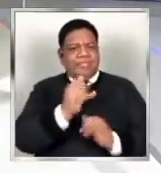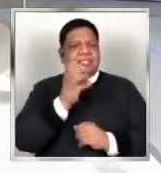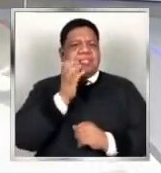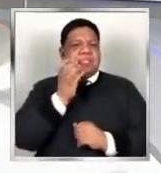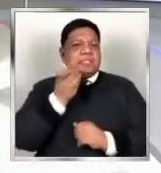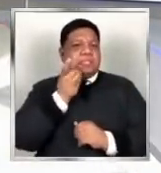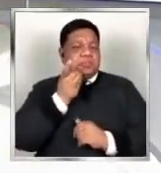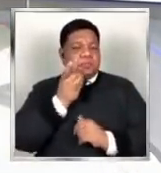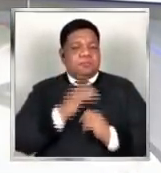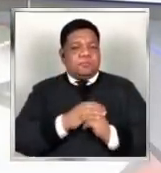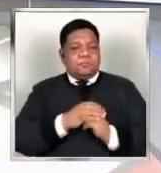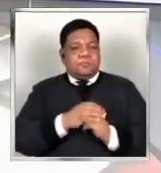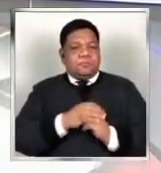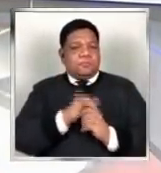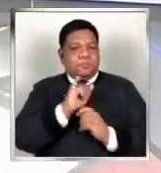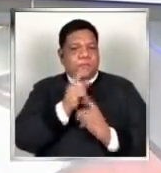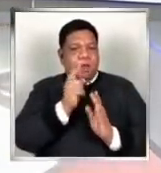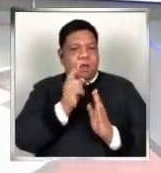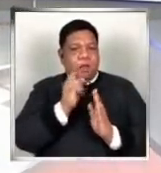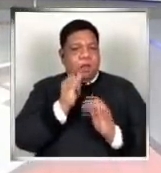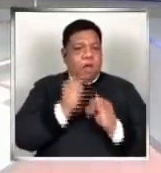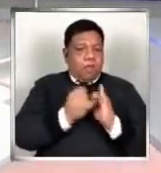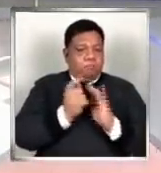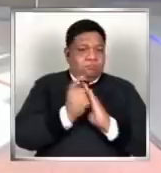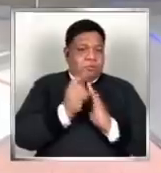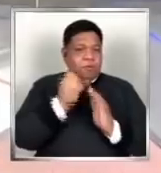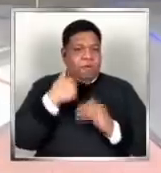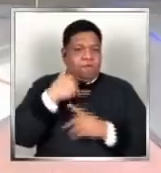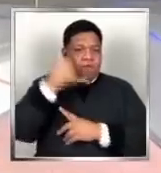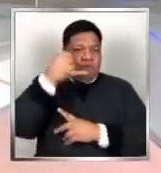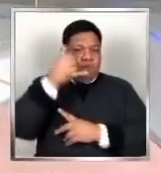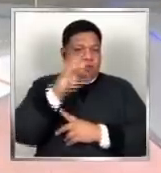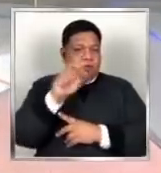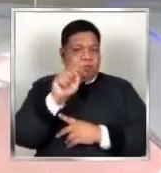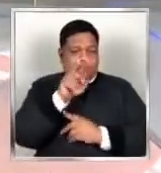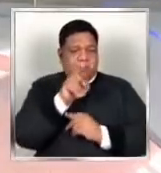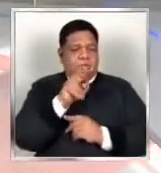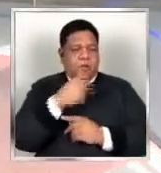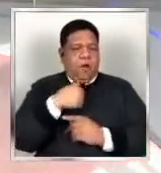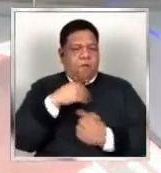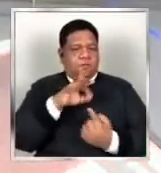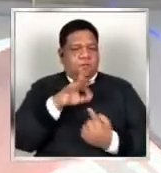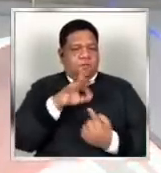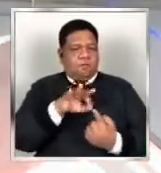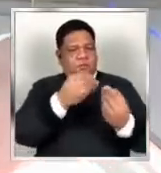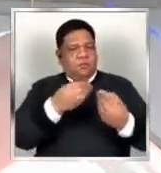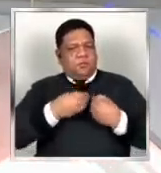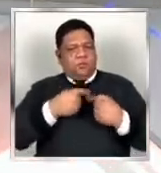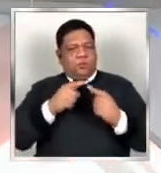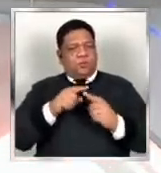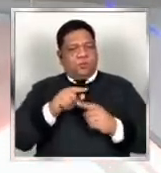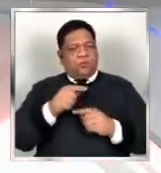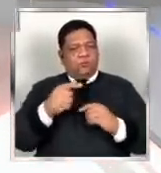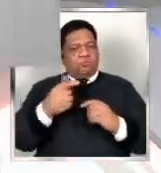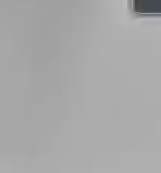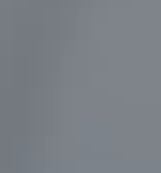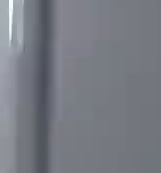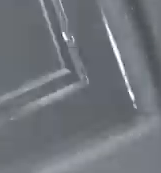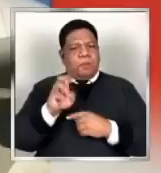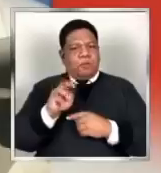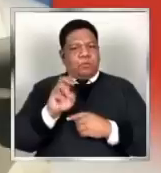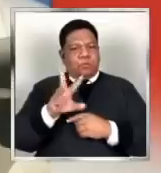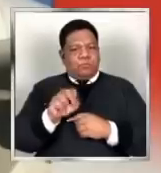sandali niyan ay nakunan po ang CCTV at eksklusibong ibinigay sa GMA News. Nakatutok si Emil Sumangil.